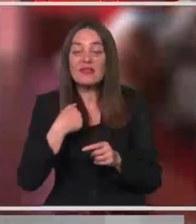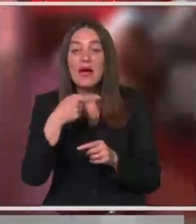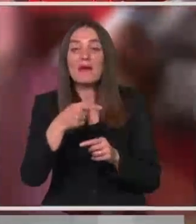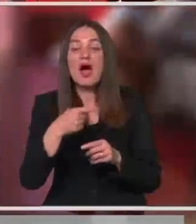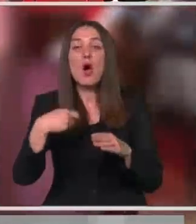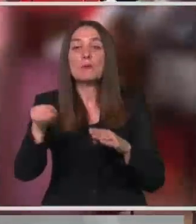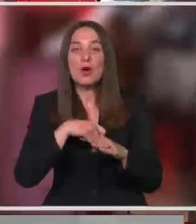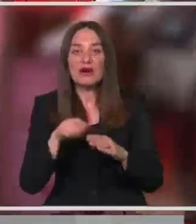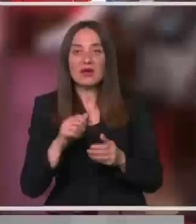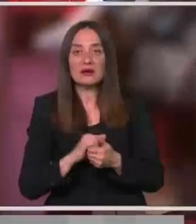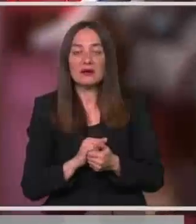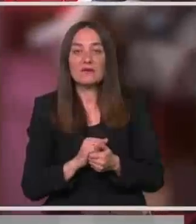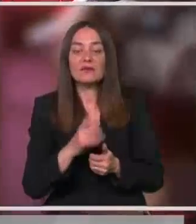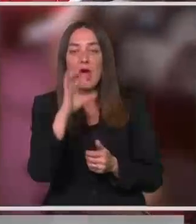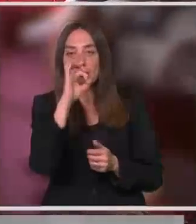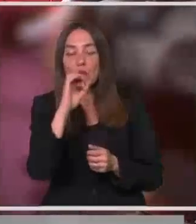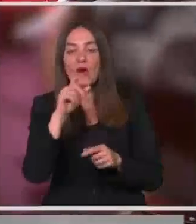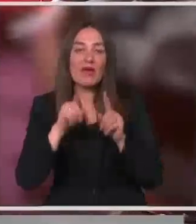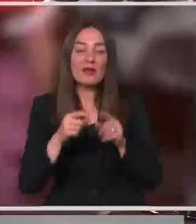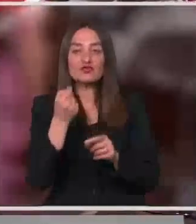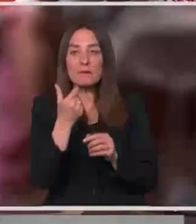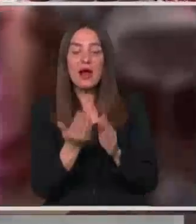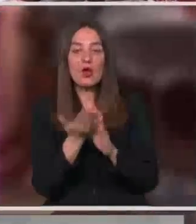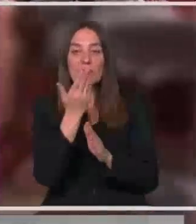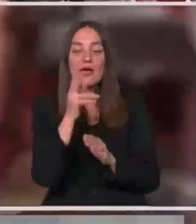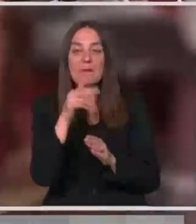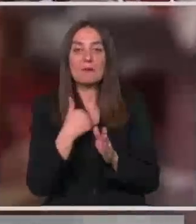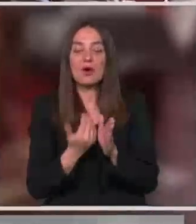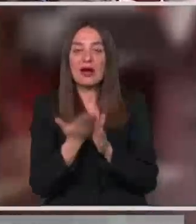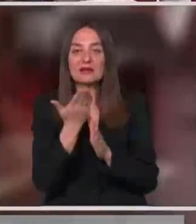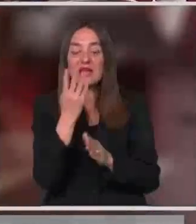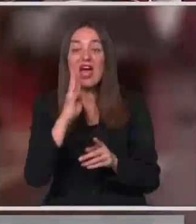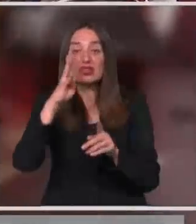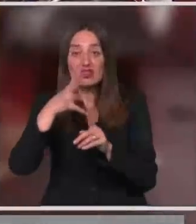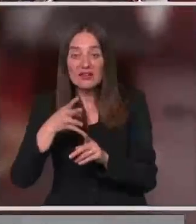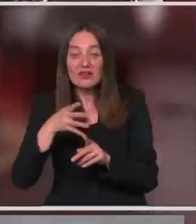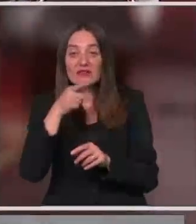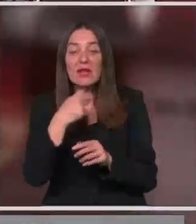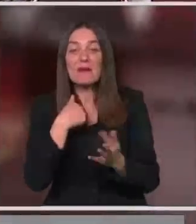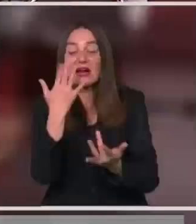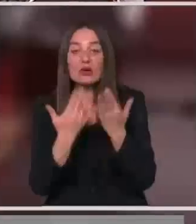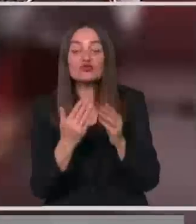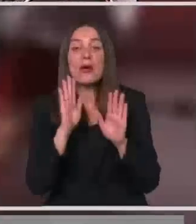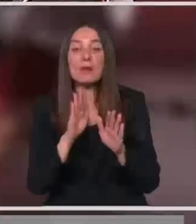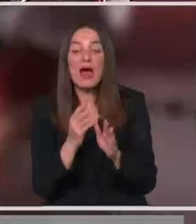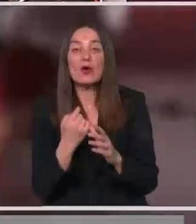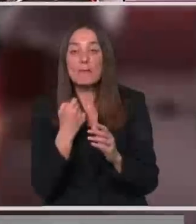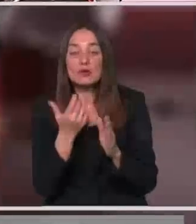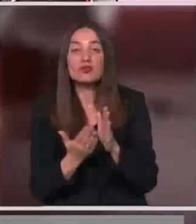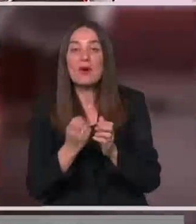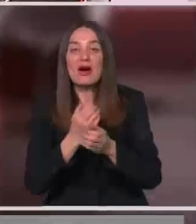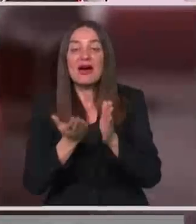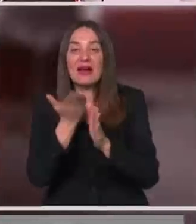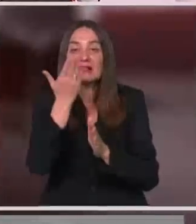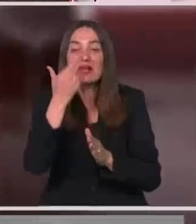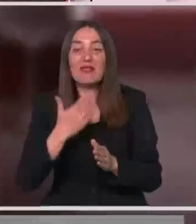oporavka. Na 0, nešto malo iznad 0 da imamo stopu rasta. 4. kvartal računamo već polako da krenemo da rastemo. Ali